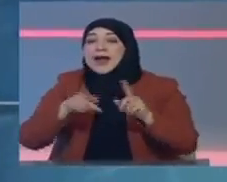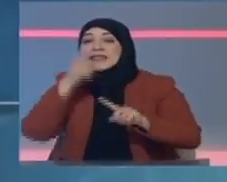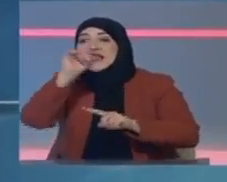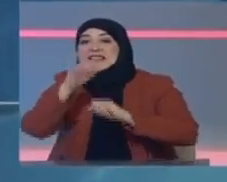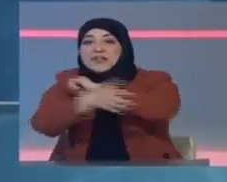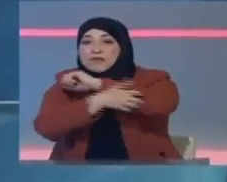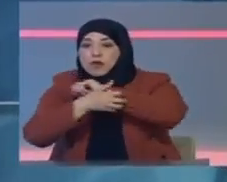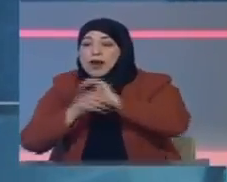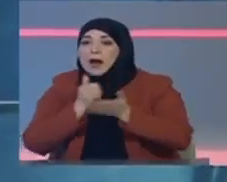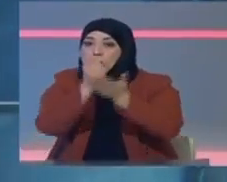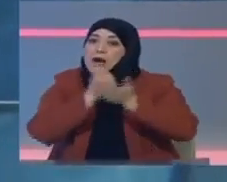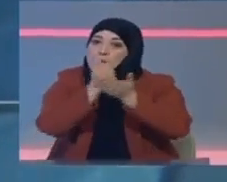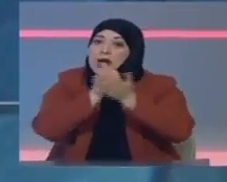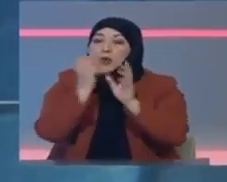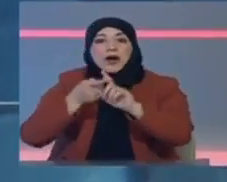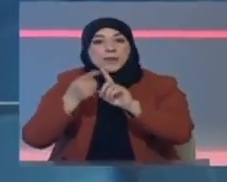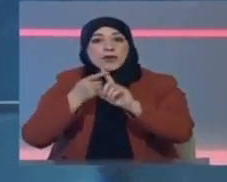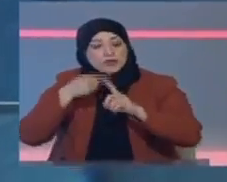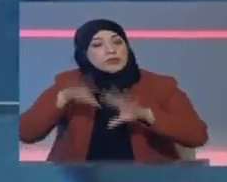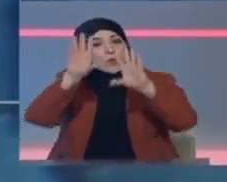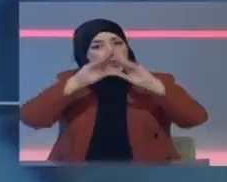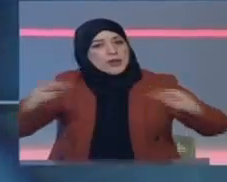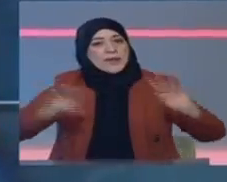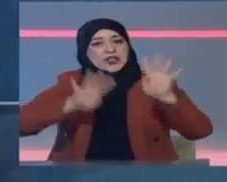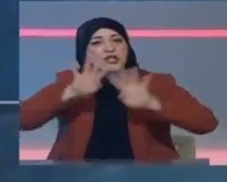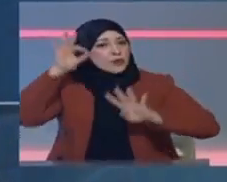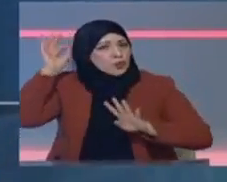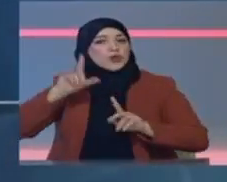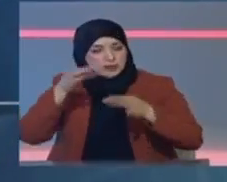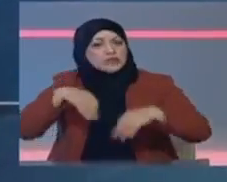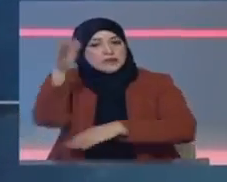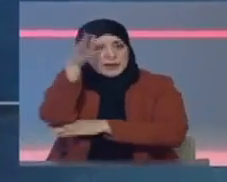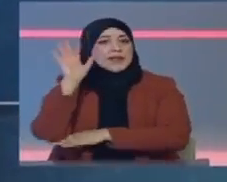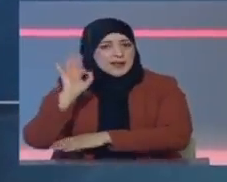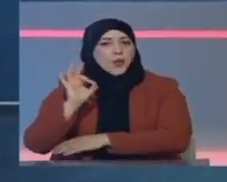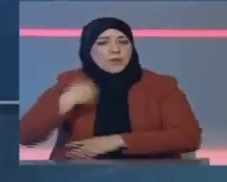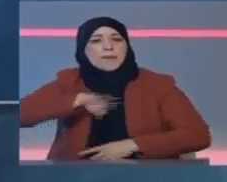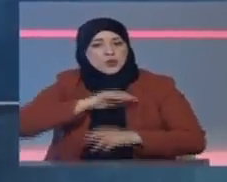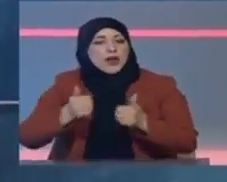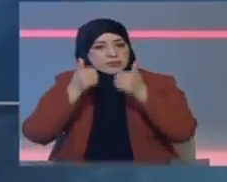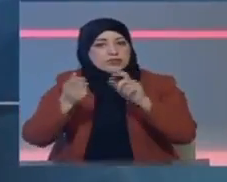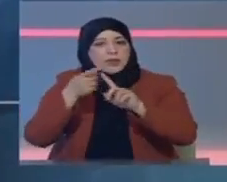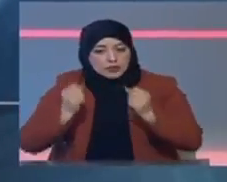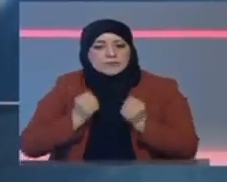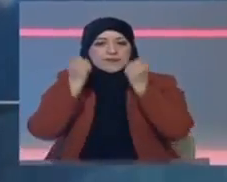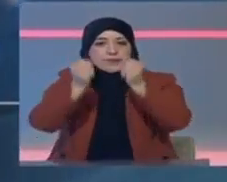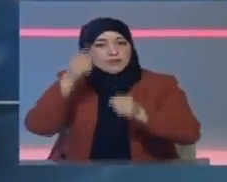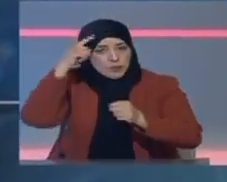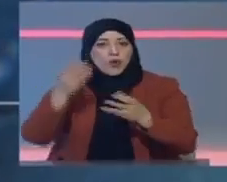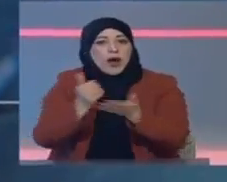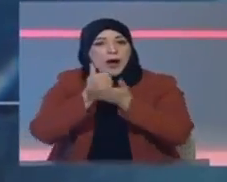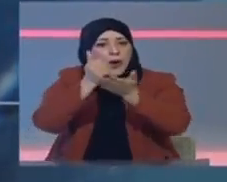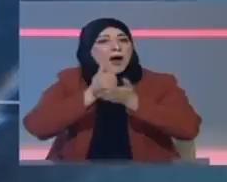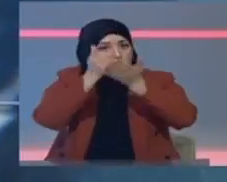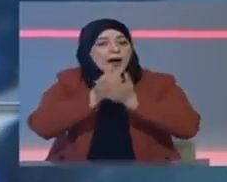والفقراء والمحتاجين وطماننا التونسيين بان الدوله ستبذل قصارى جهدها ل تستجيب الى مطالبهم